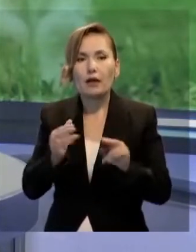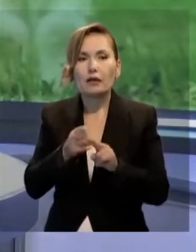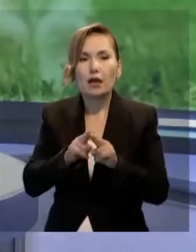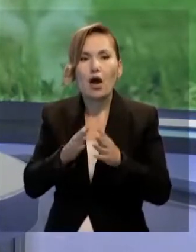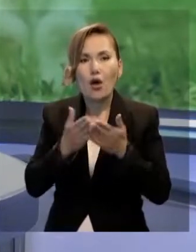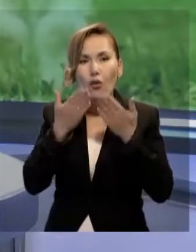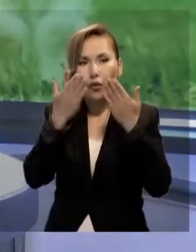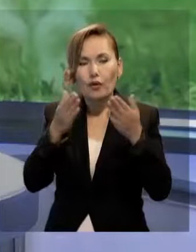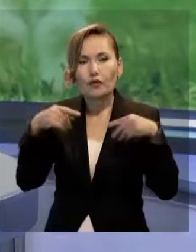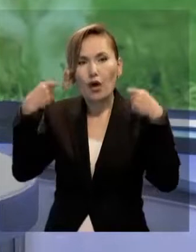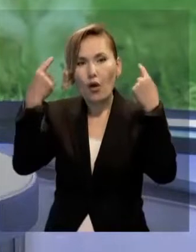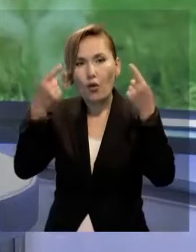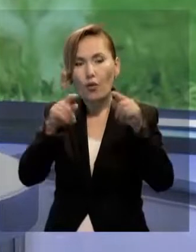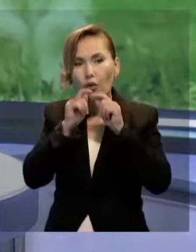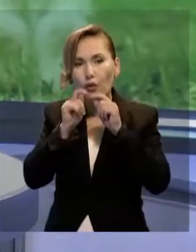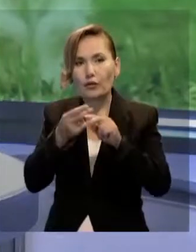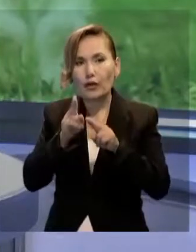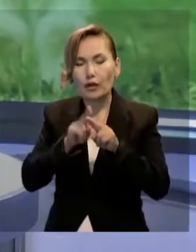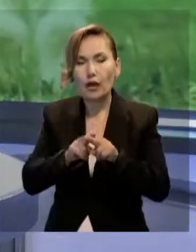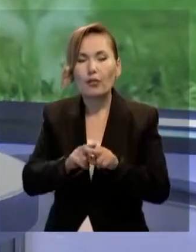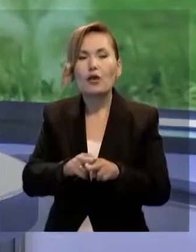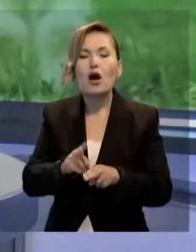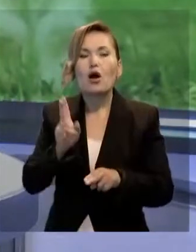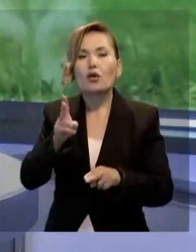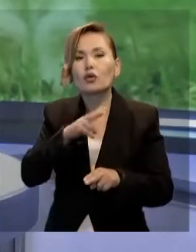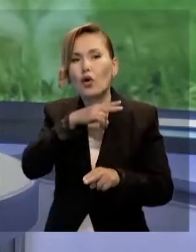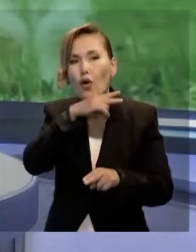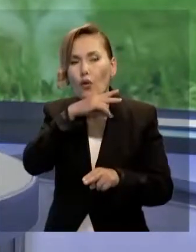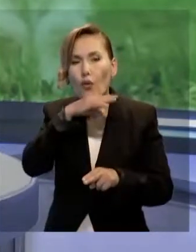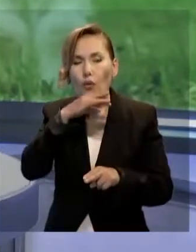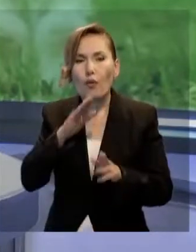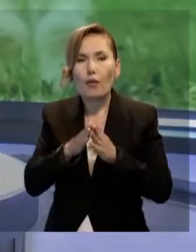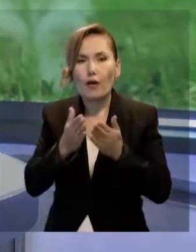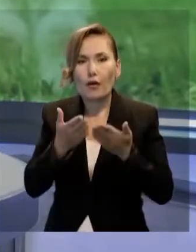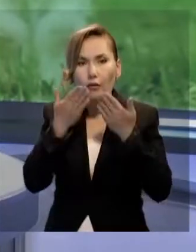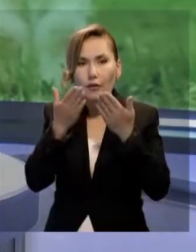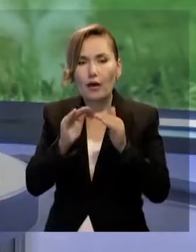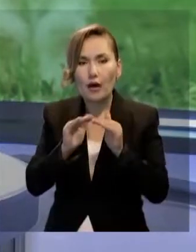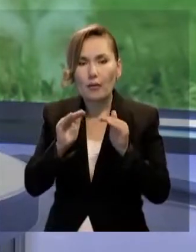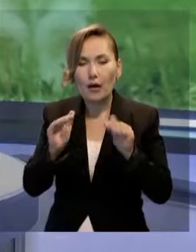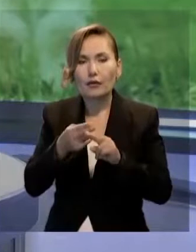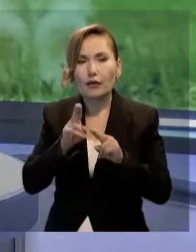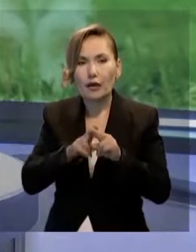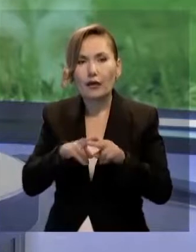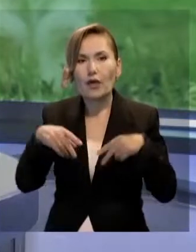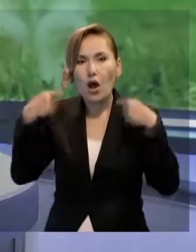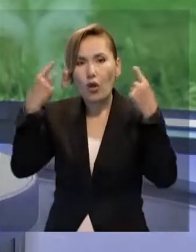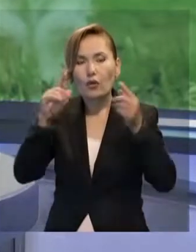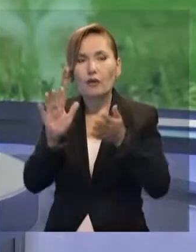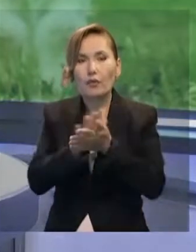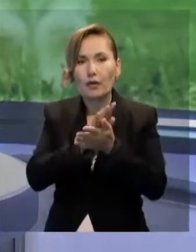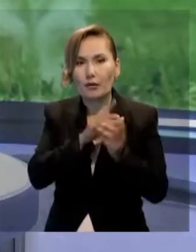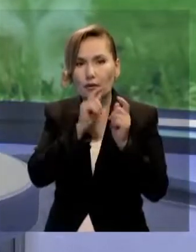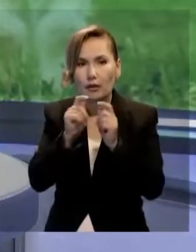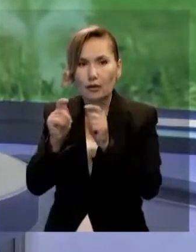жолын тапқан. Олар ең көп көркем шығарма оқып, түсінгенін тәптіштеп айтып берген балаға бір-бір қозыдан үлестіріп жатыр. Бірге